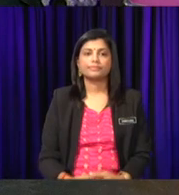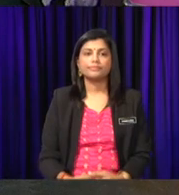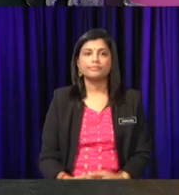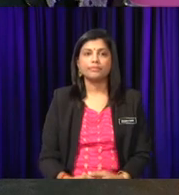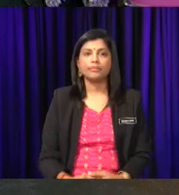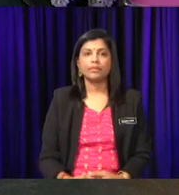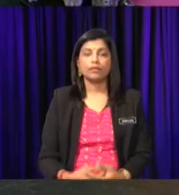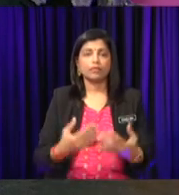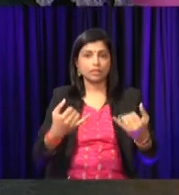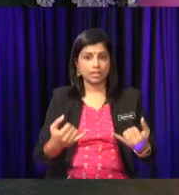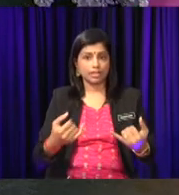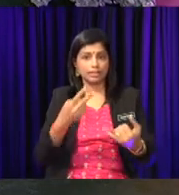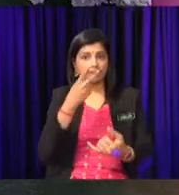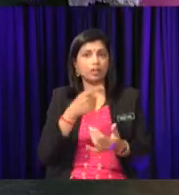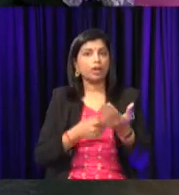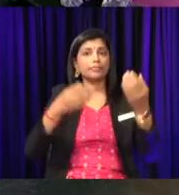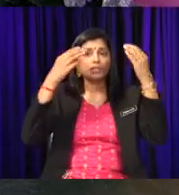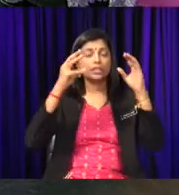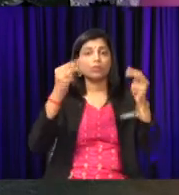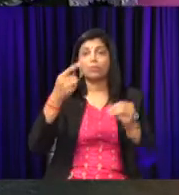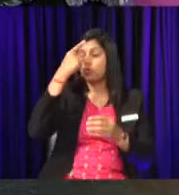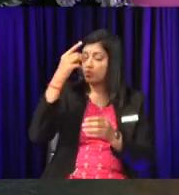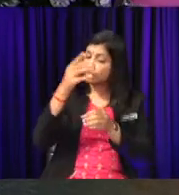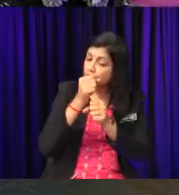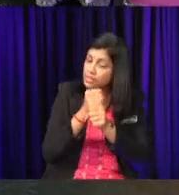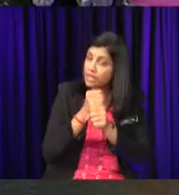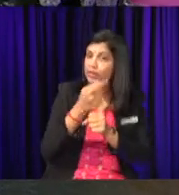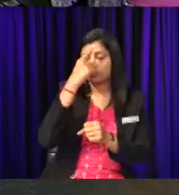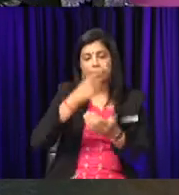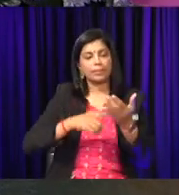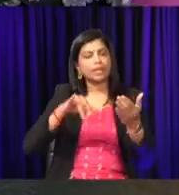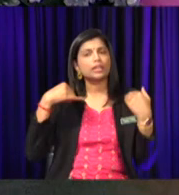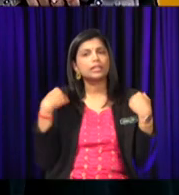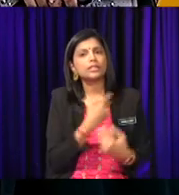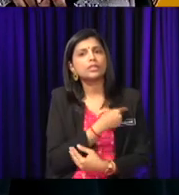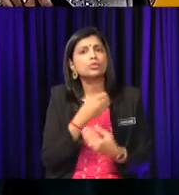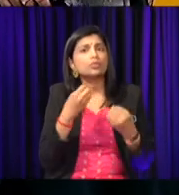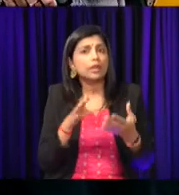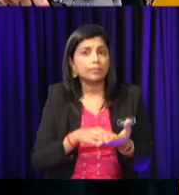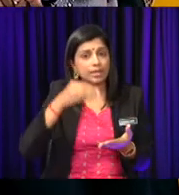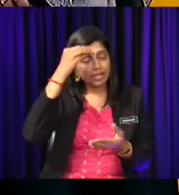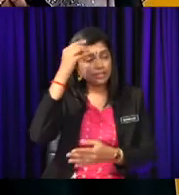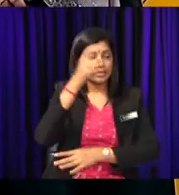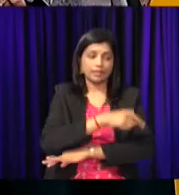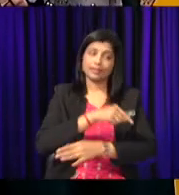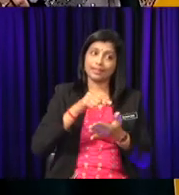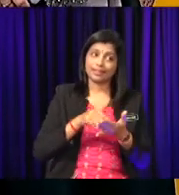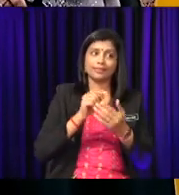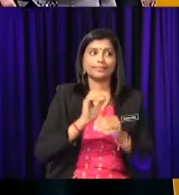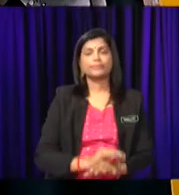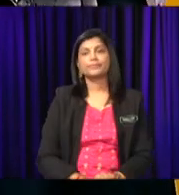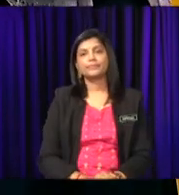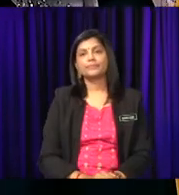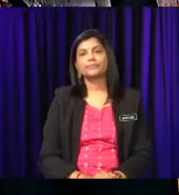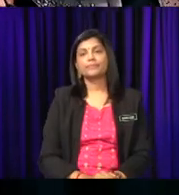rumuskan tentang pembelajaran kita pada ini baik untuk rumusan apa yang saya pelajari apa yang kita